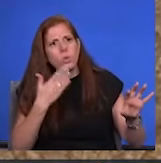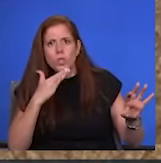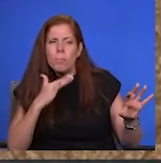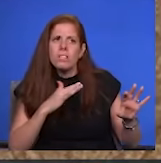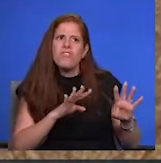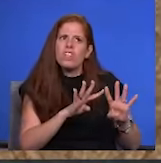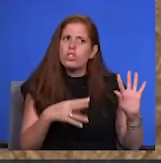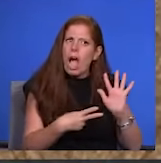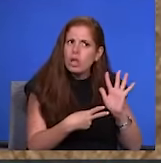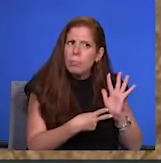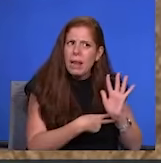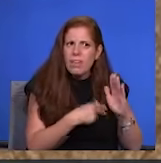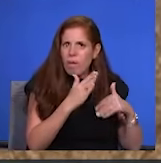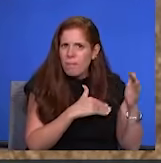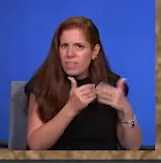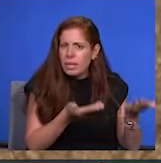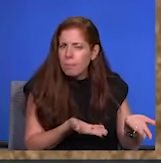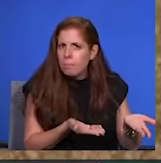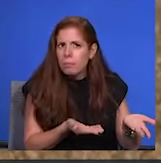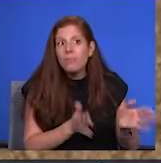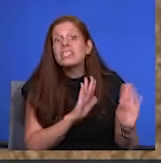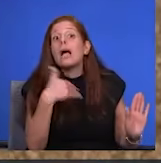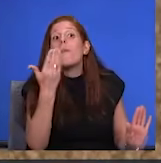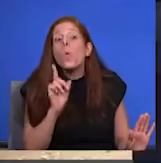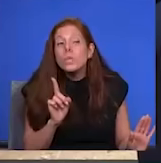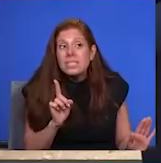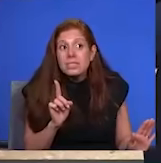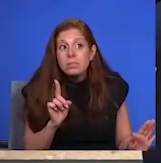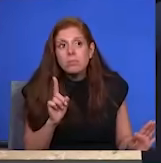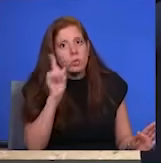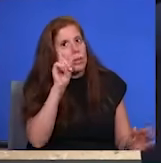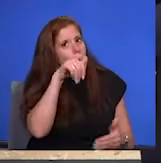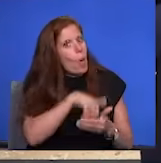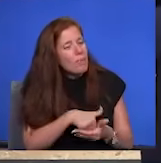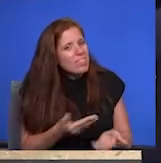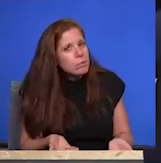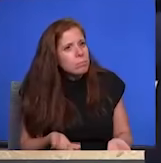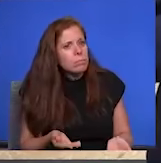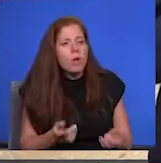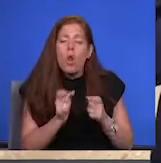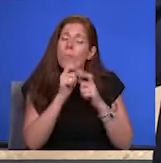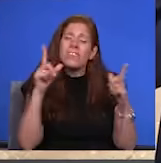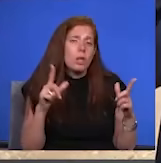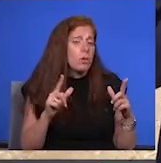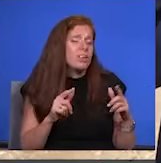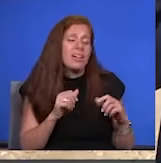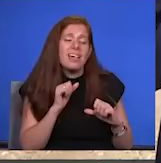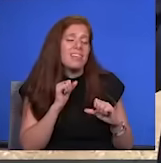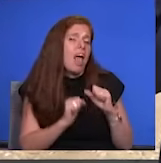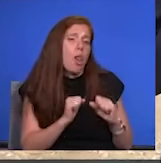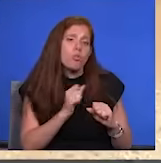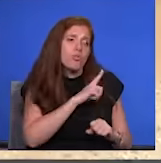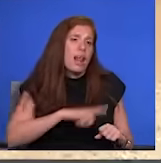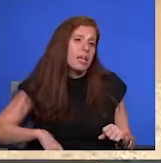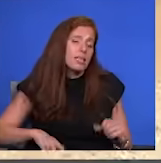חשמלי ומבנים, וזה רק מבחוץ, אני יודע מה קורה בפנים. לא מפתיע אותי ההתנהלות של העירייה, זה מה שאני